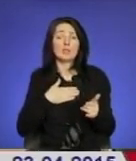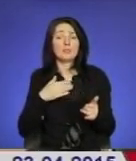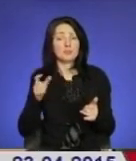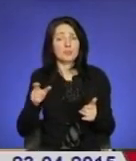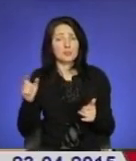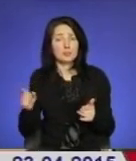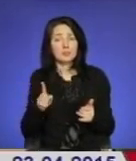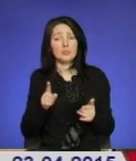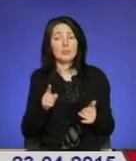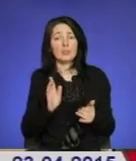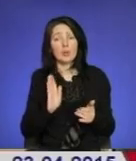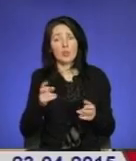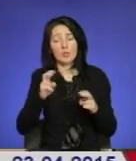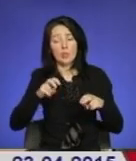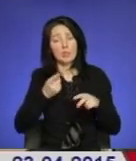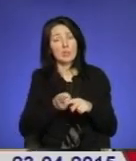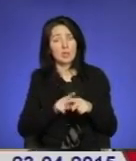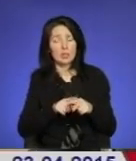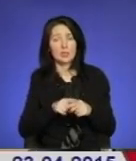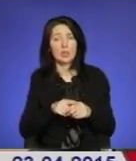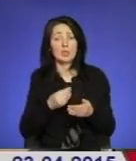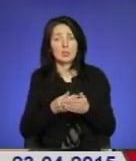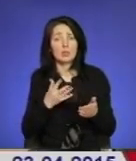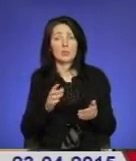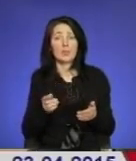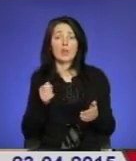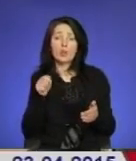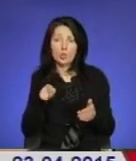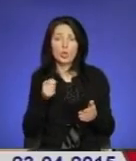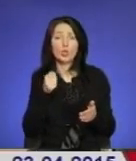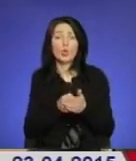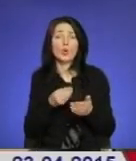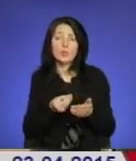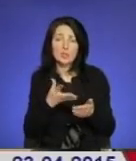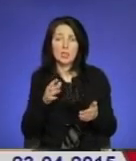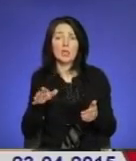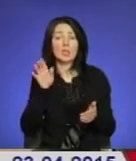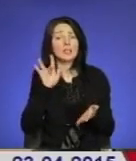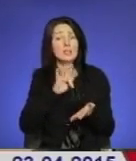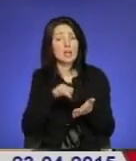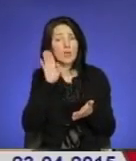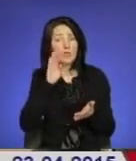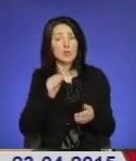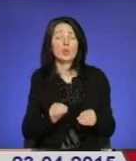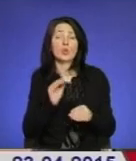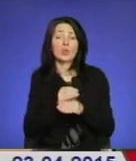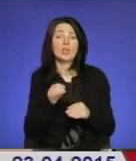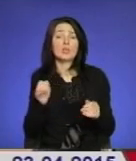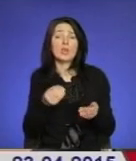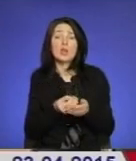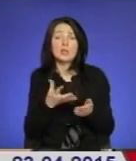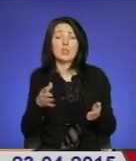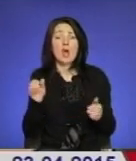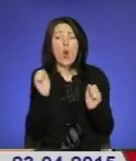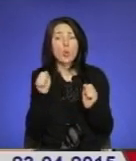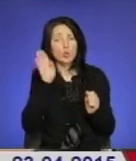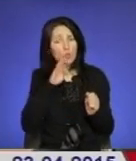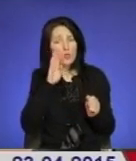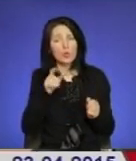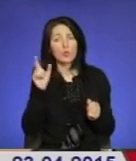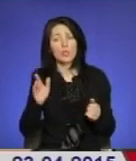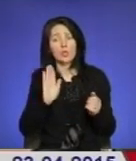будуть переглянути ще цей тариф? Це означає, що тоді до тарифу на централізоване водопостачання додається тариф на холодну воду, і споживач буде